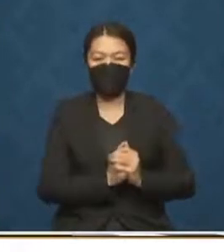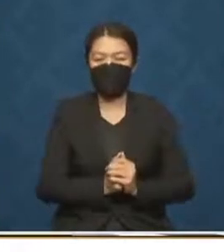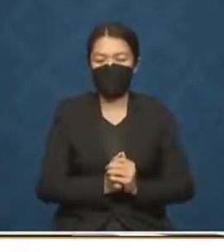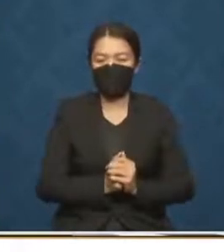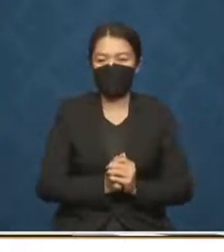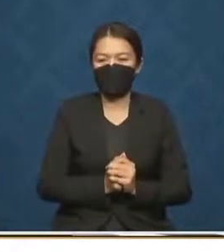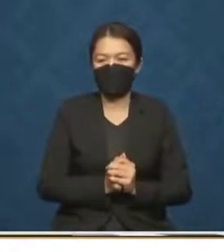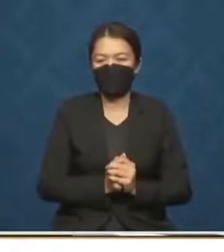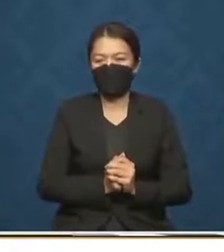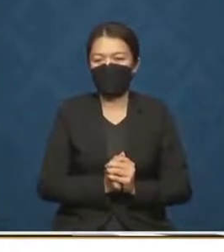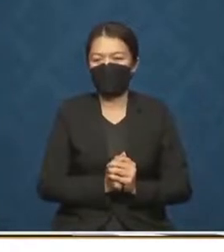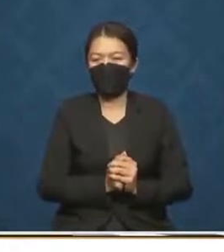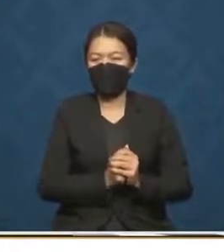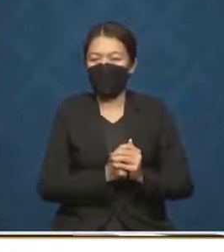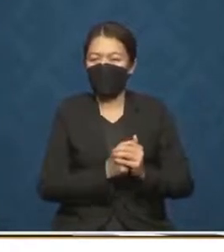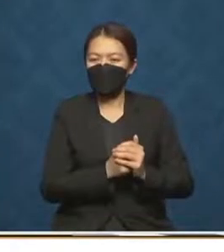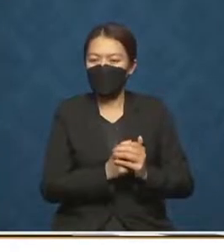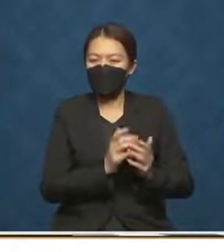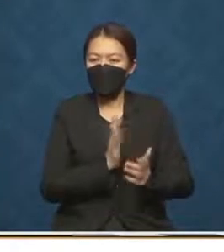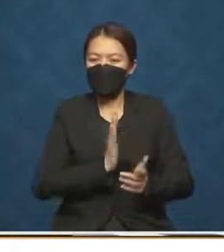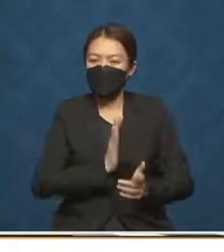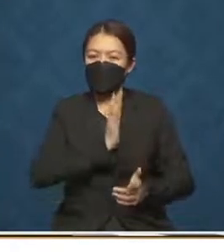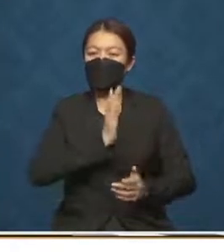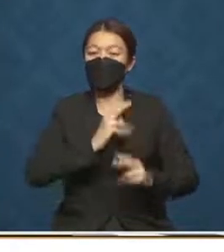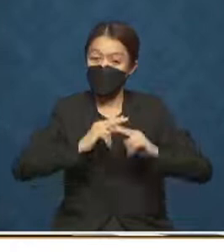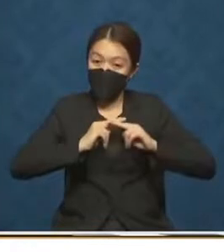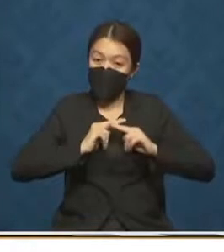เป็นอนุสอนให้กบท่าน